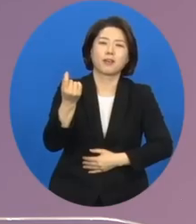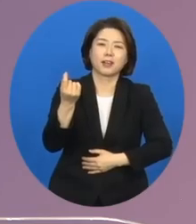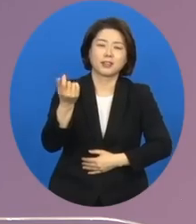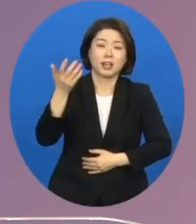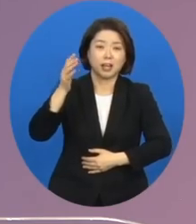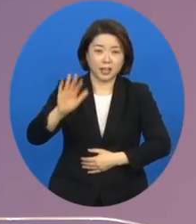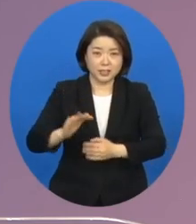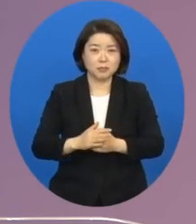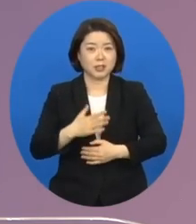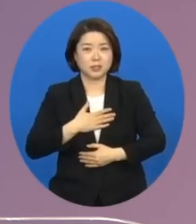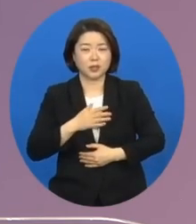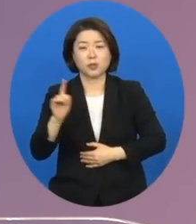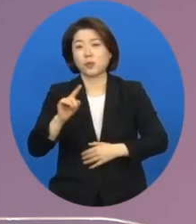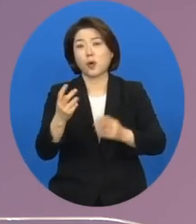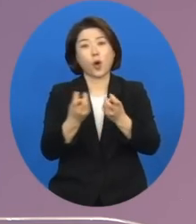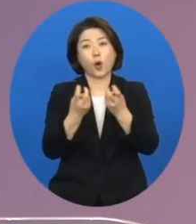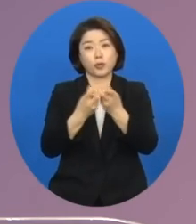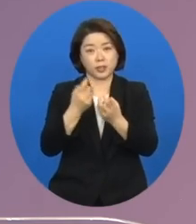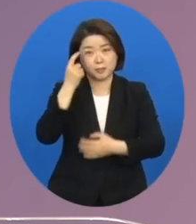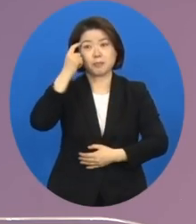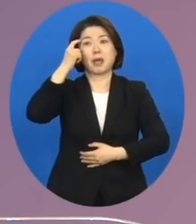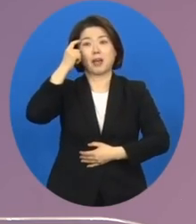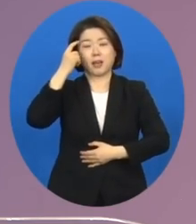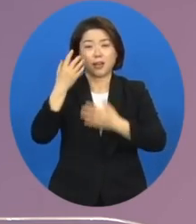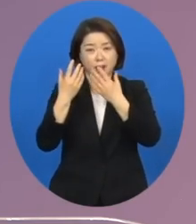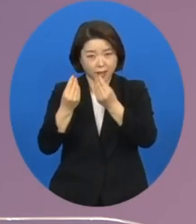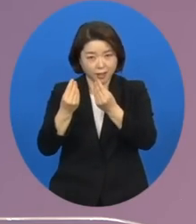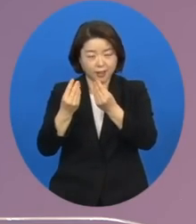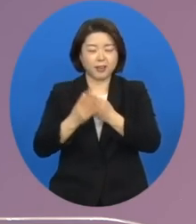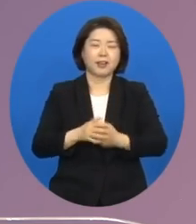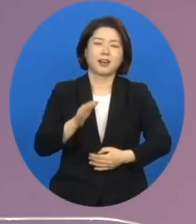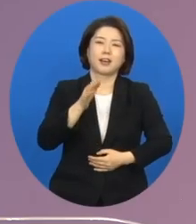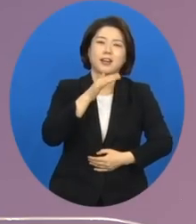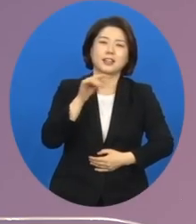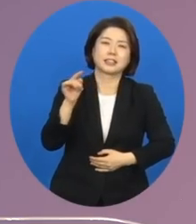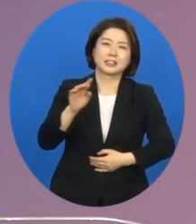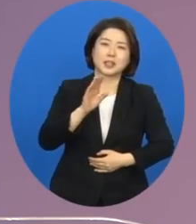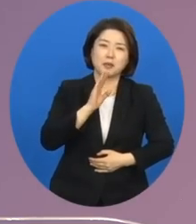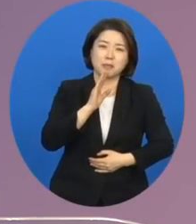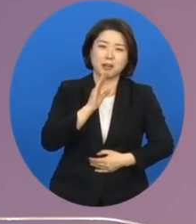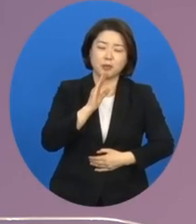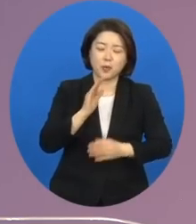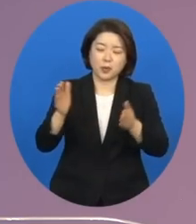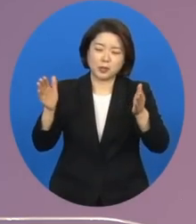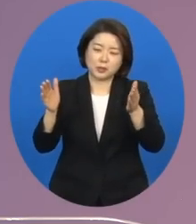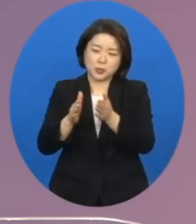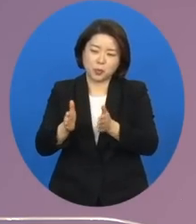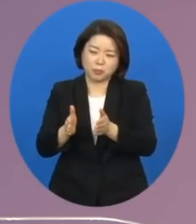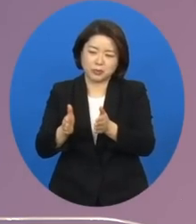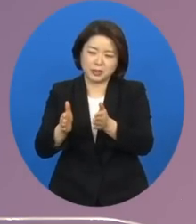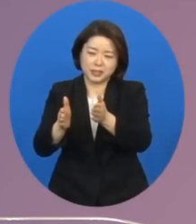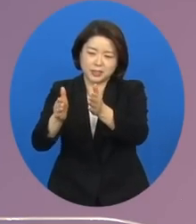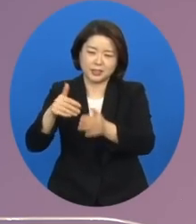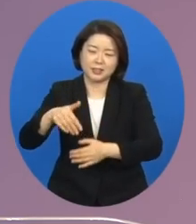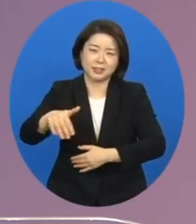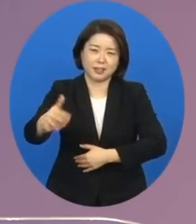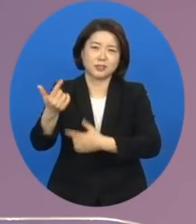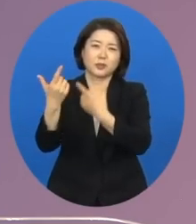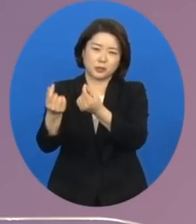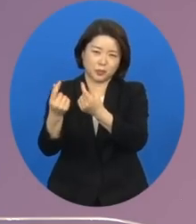그런데 저는 어떻게 깨닫게 되었냐 하면 그게 바로 좁은 길 걷는 거구나